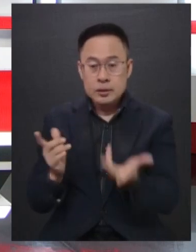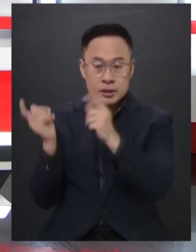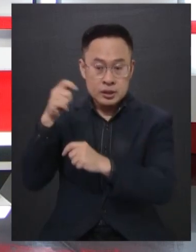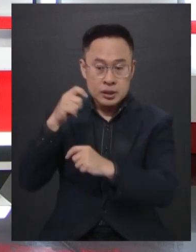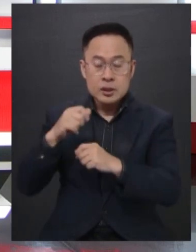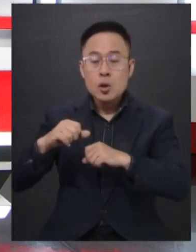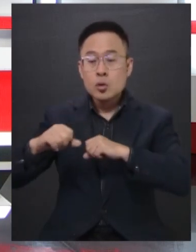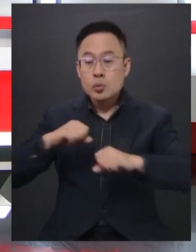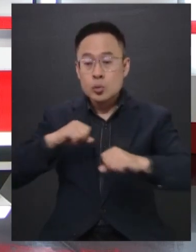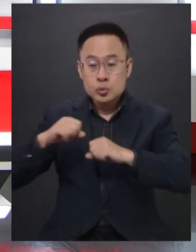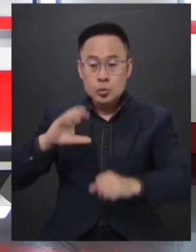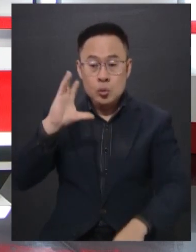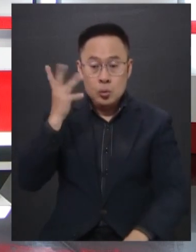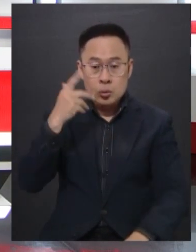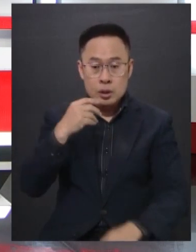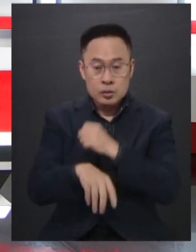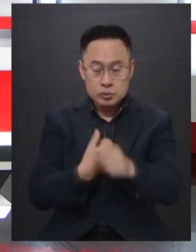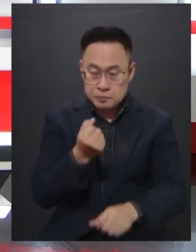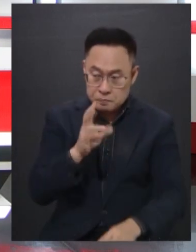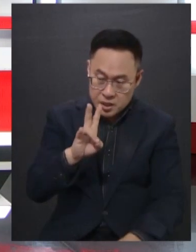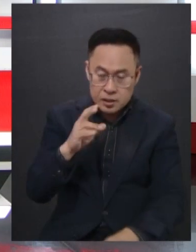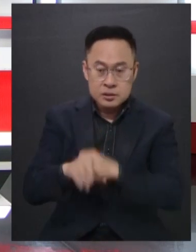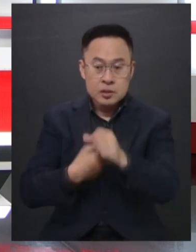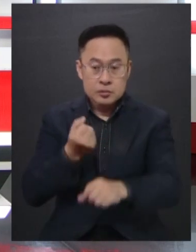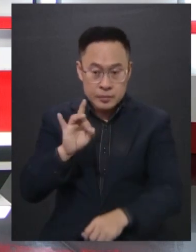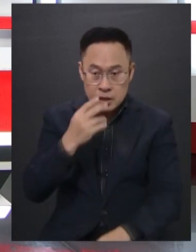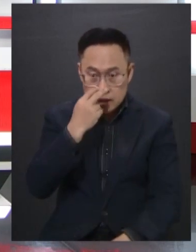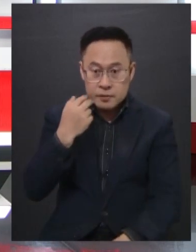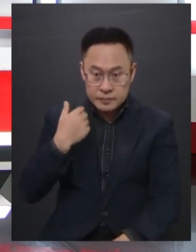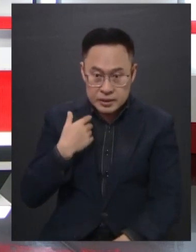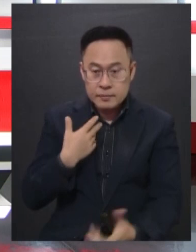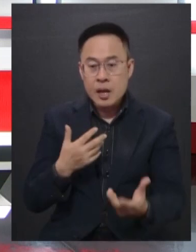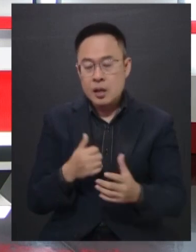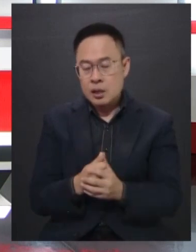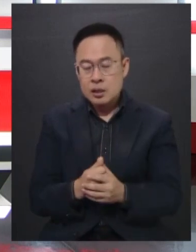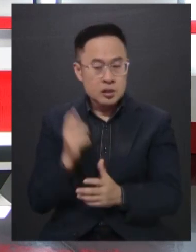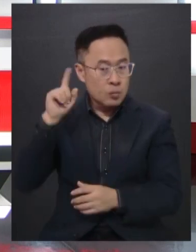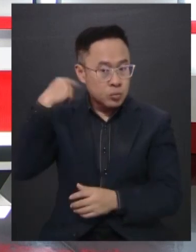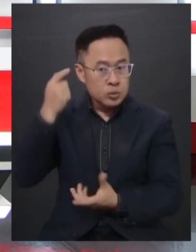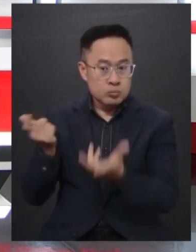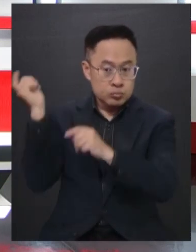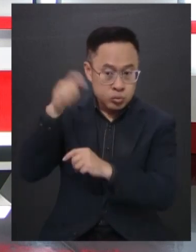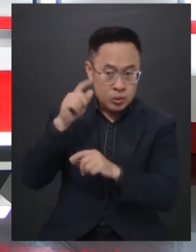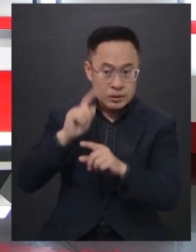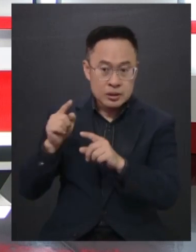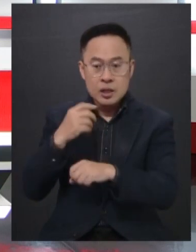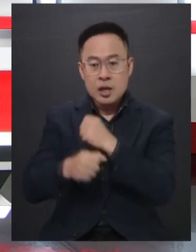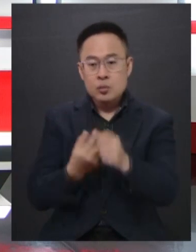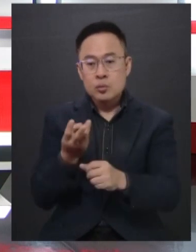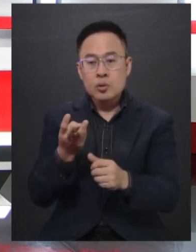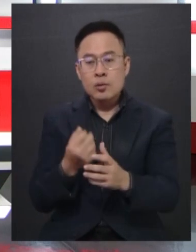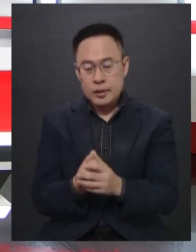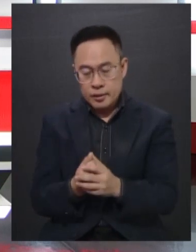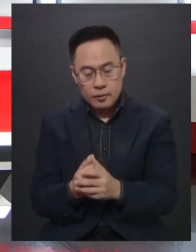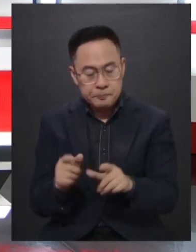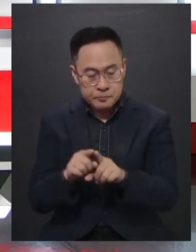อายุแบบ18 19 มาแล้ว อย่างประเภทหญิงอย่างเงี้ยโคโค่กอล์ฟราดูคานูที่เคยคว้าแกรนด์สแลมแต่ว่าอย่างราดูคานูอาจ